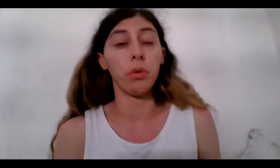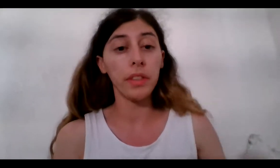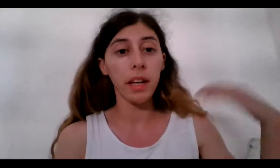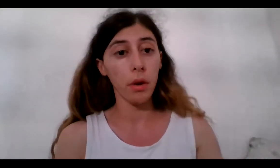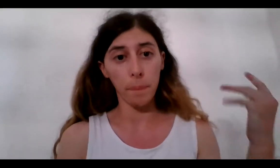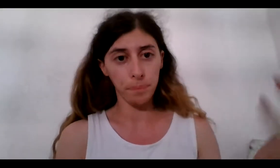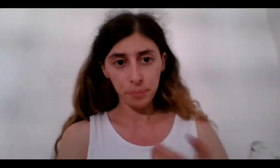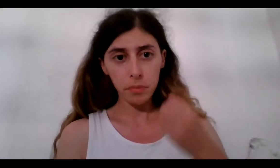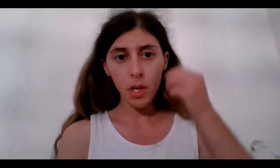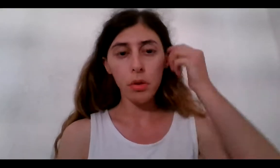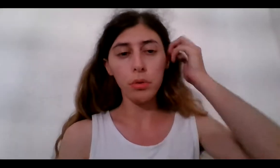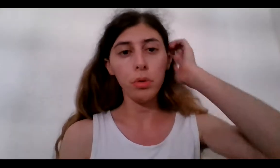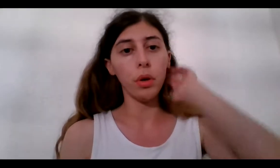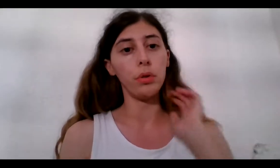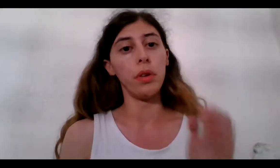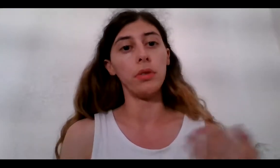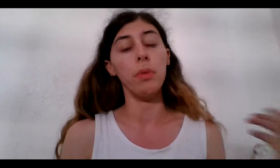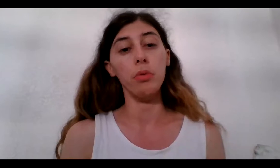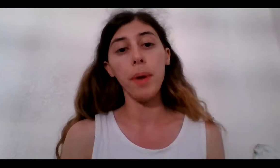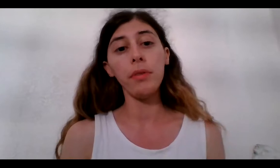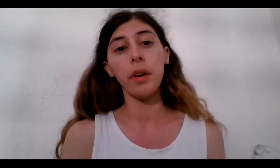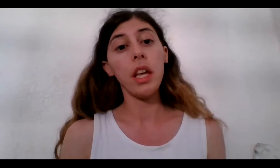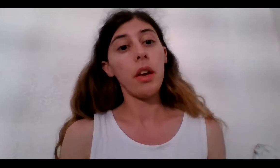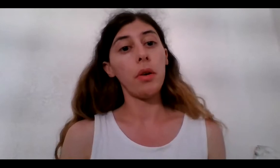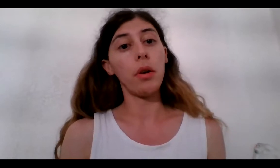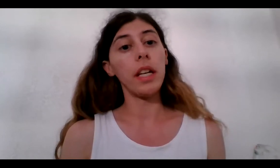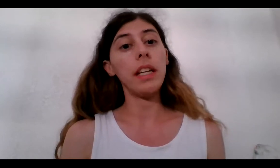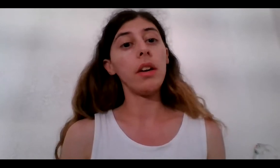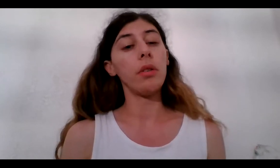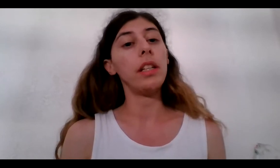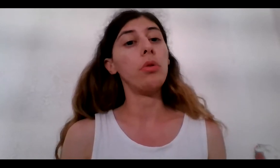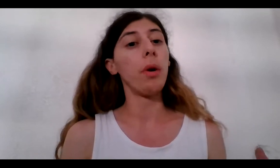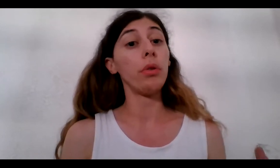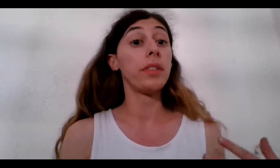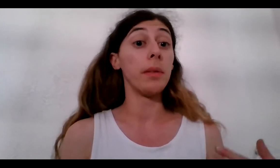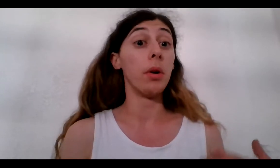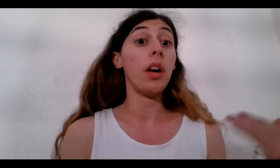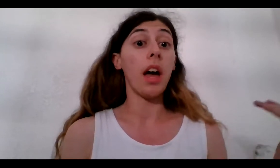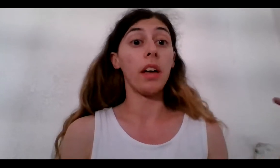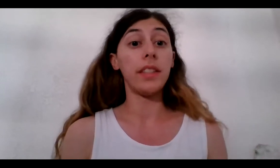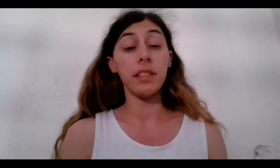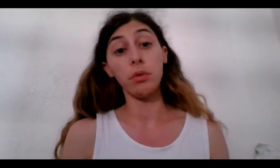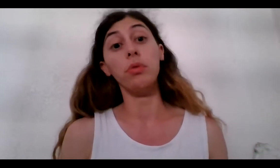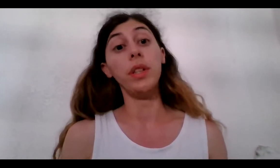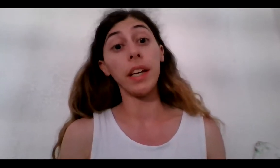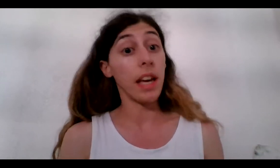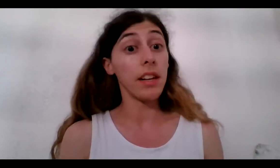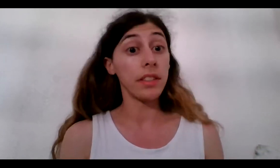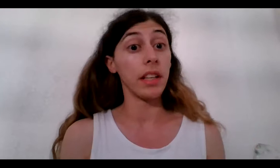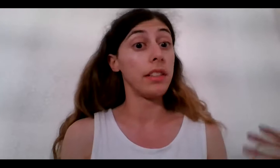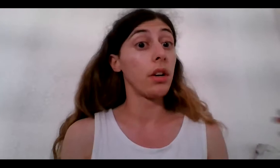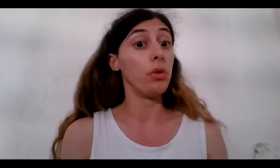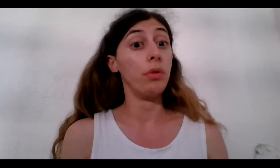aux versions antérieures de la WPATH et il comprend notamment un test de vie